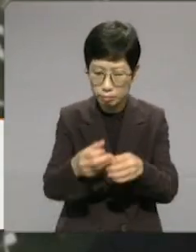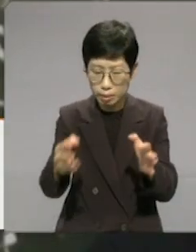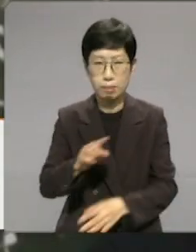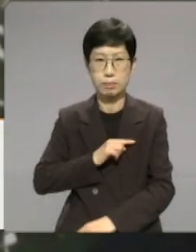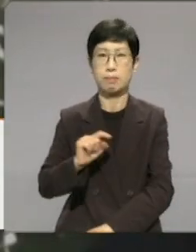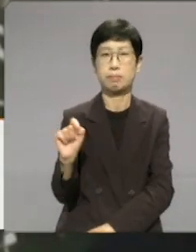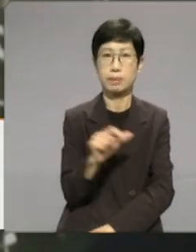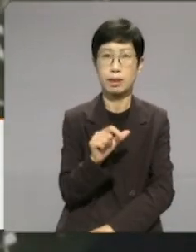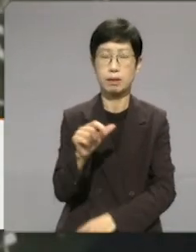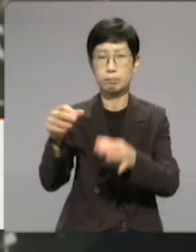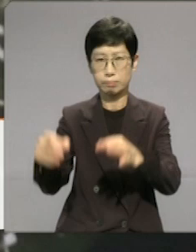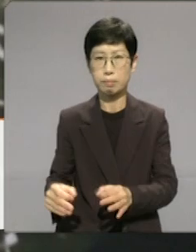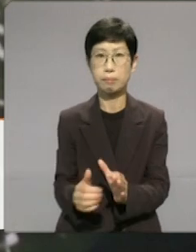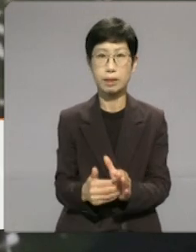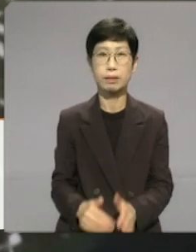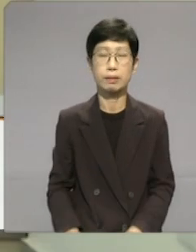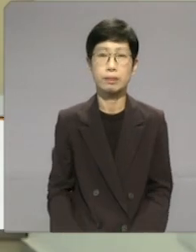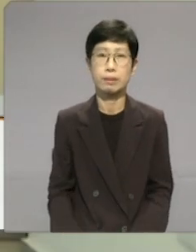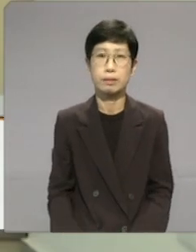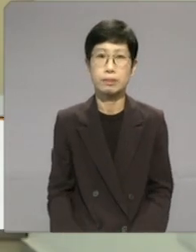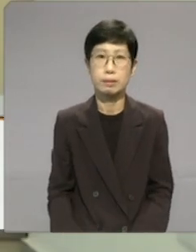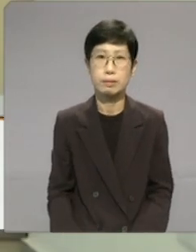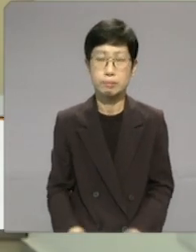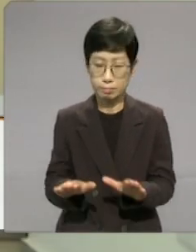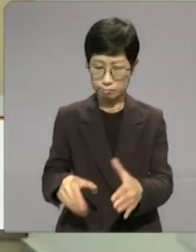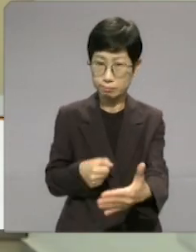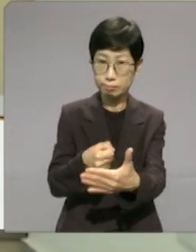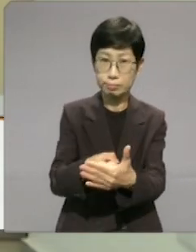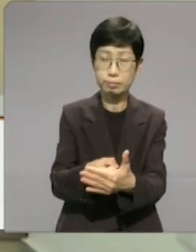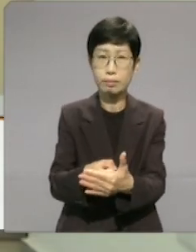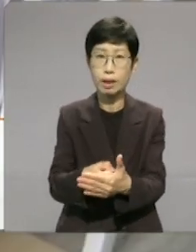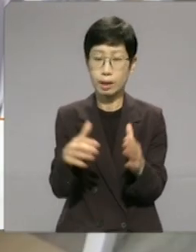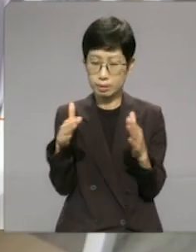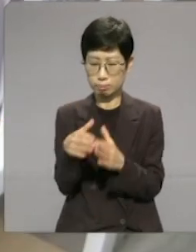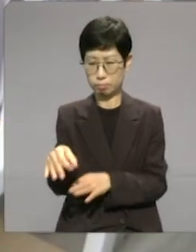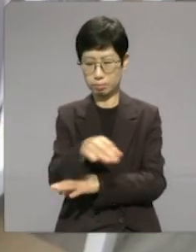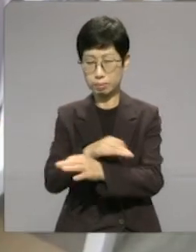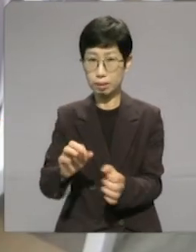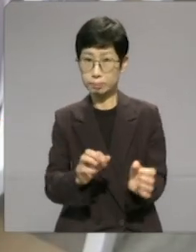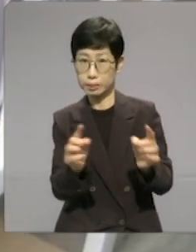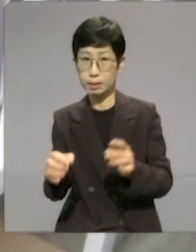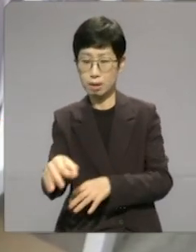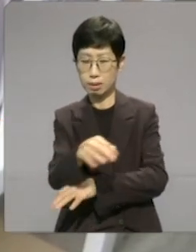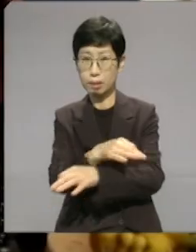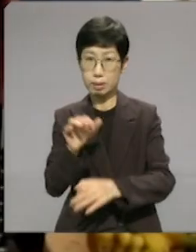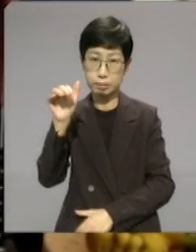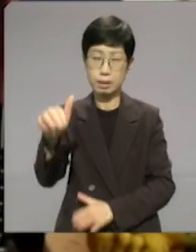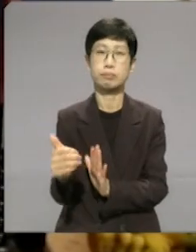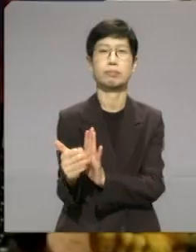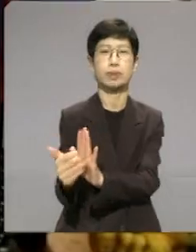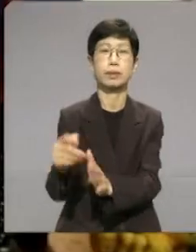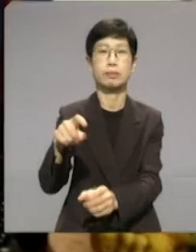빠른 속도의 하락세입니다. 따라서 이번 조치는 부동산 경기를 되살려 경기 침체를 막으려는